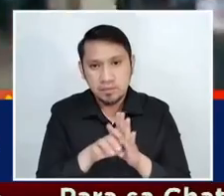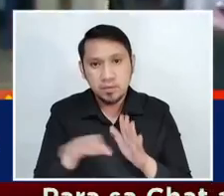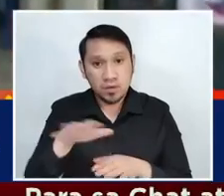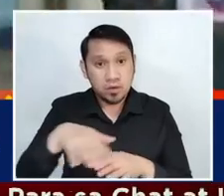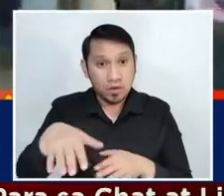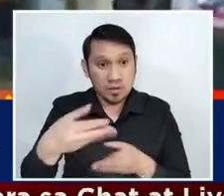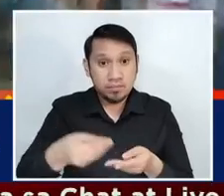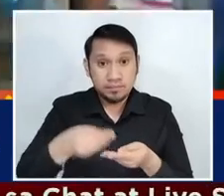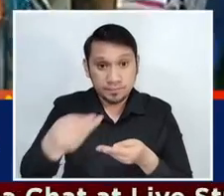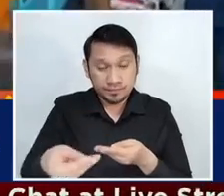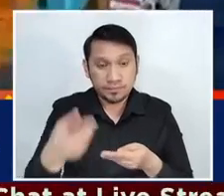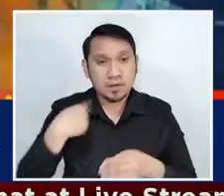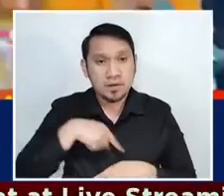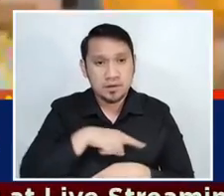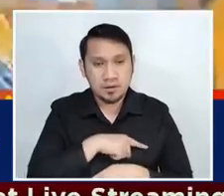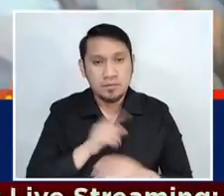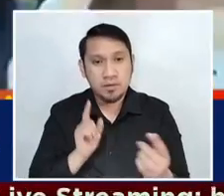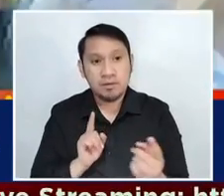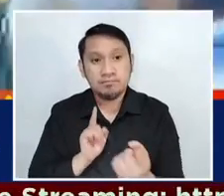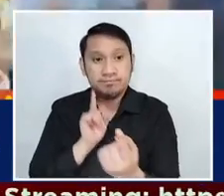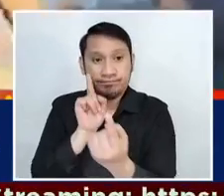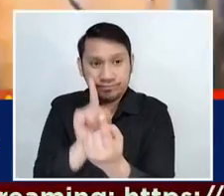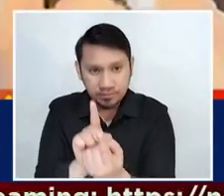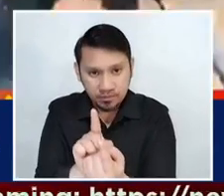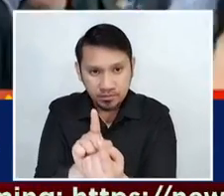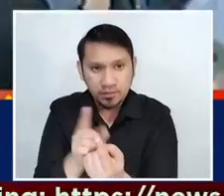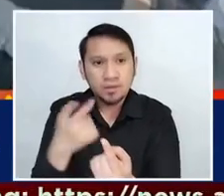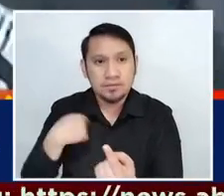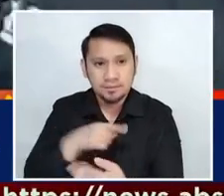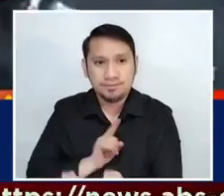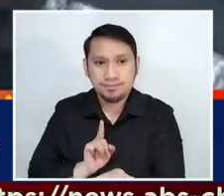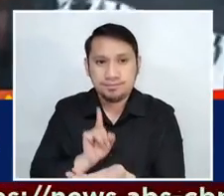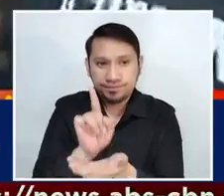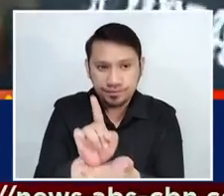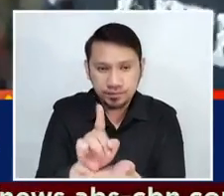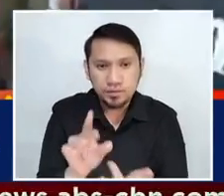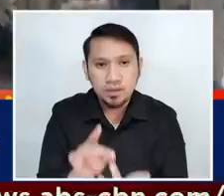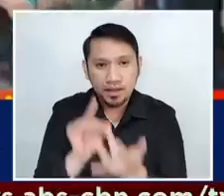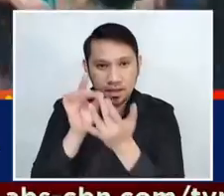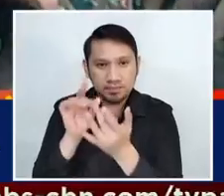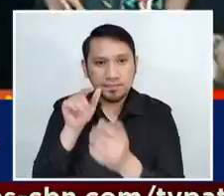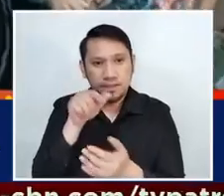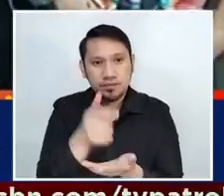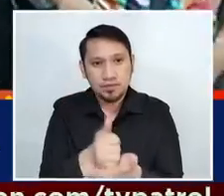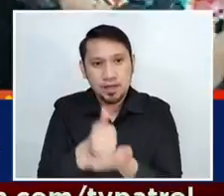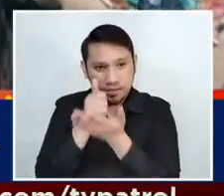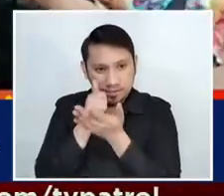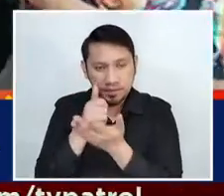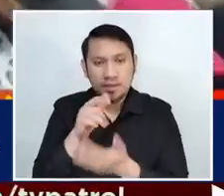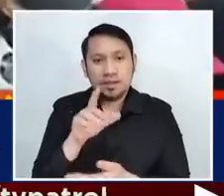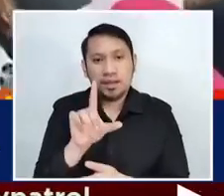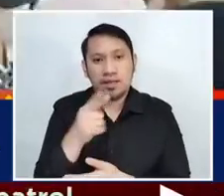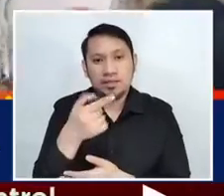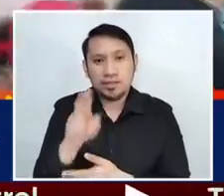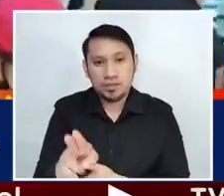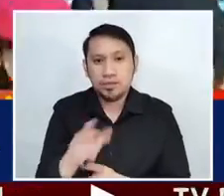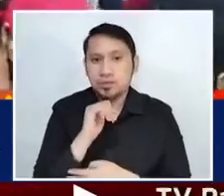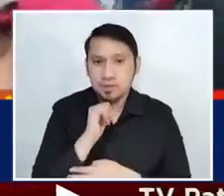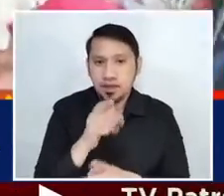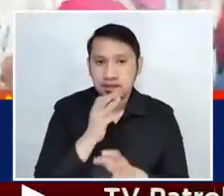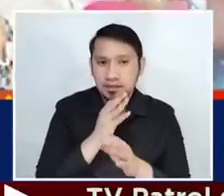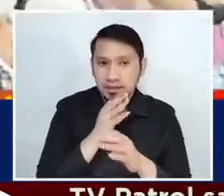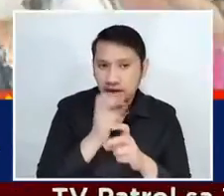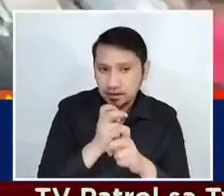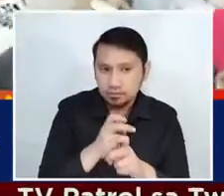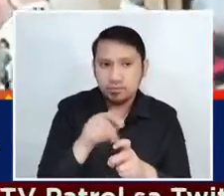payout, kami na po yung lalapit sa kanila sa tulong po ng LGU hanggang sa barangay para po hindi na po mahirapan yung ating